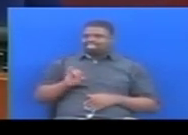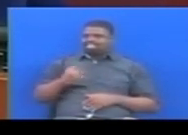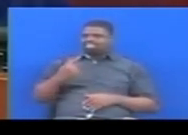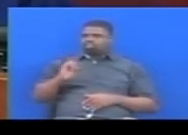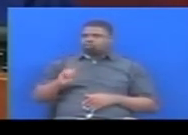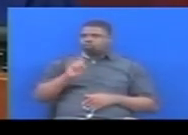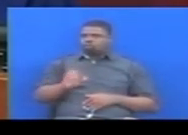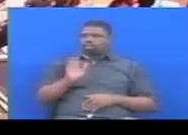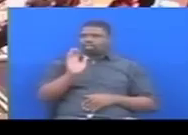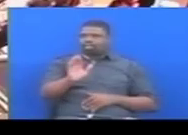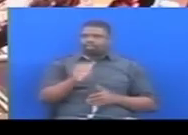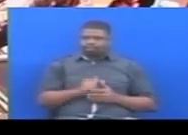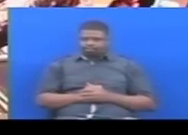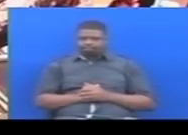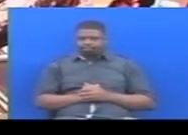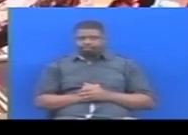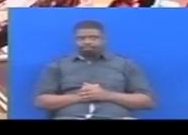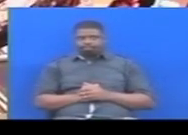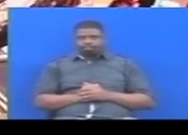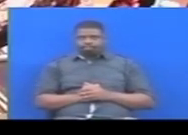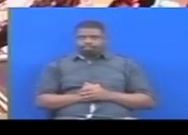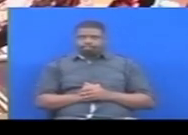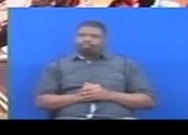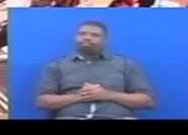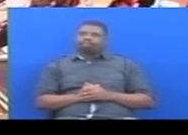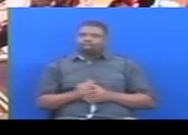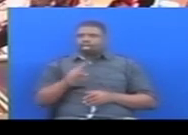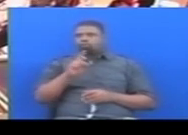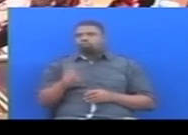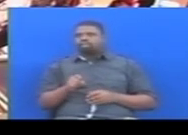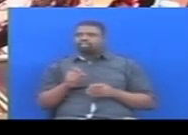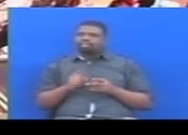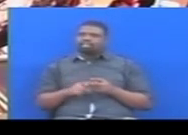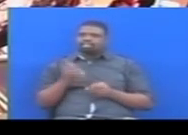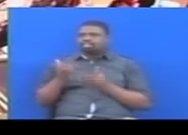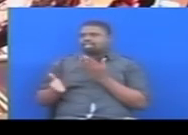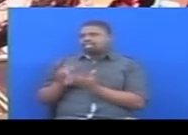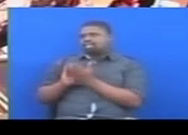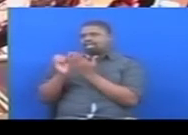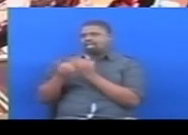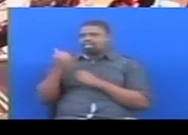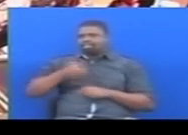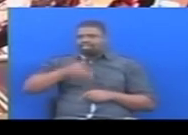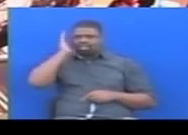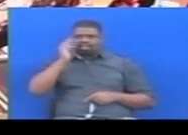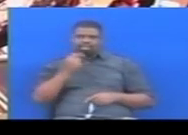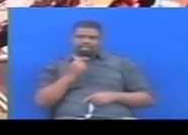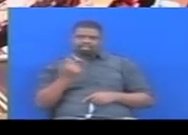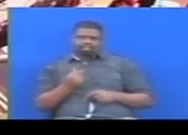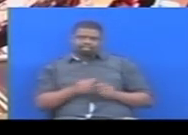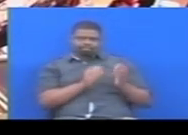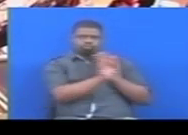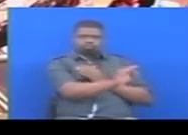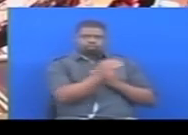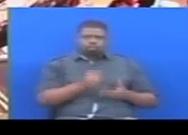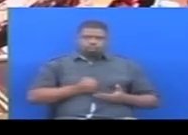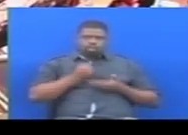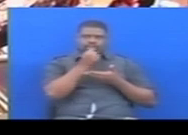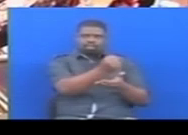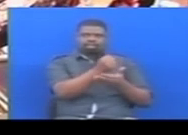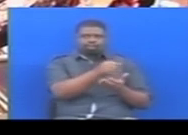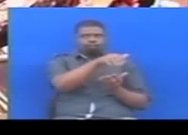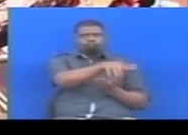Mheshimiwa Zito Ruaga Kabwe wa Kigoma mjini anauliza, jeni kwa kiasi gani serikali ya Tanzania inazuia wawekezaji wa uvuvi kuvua